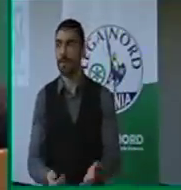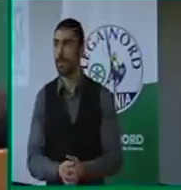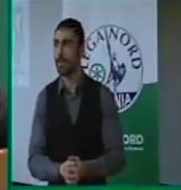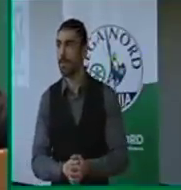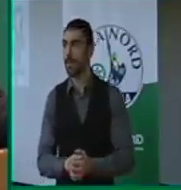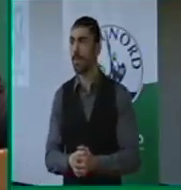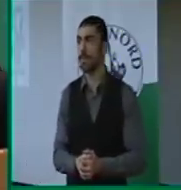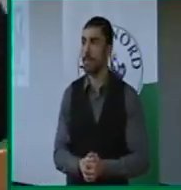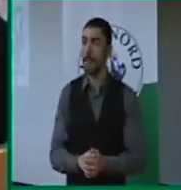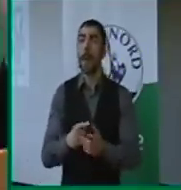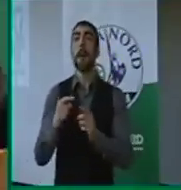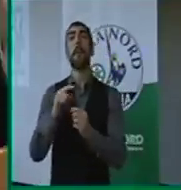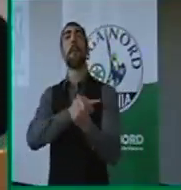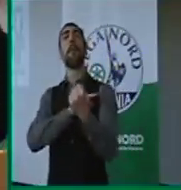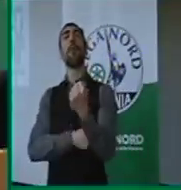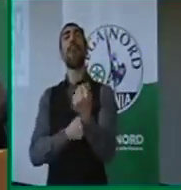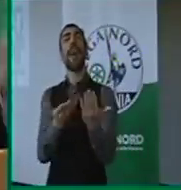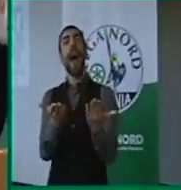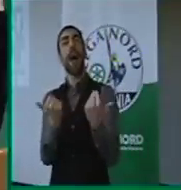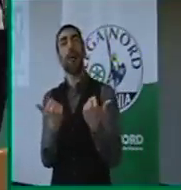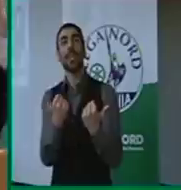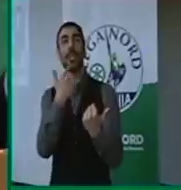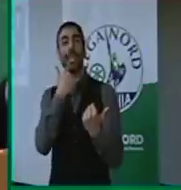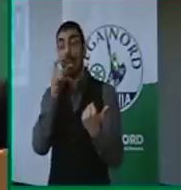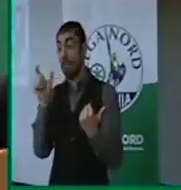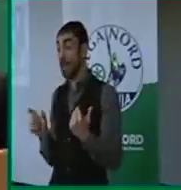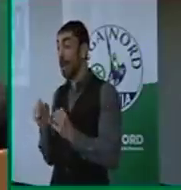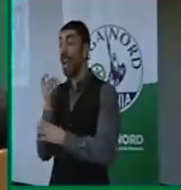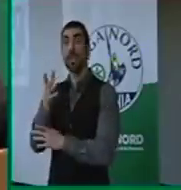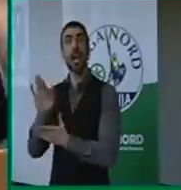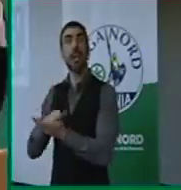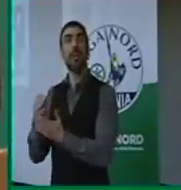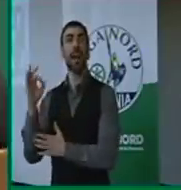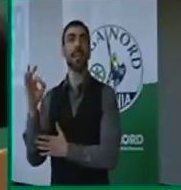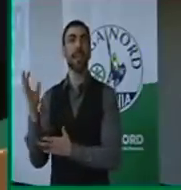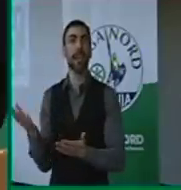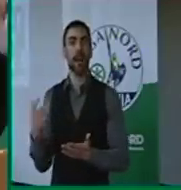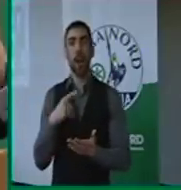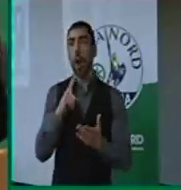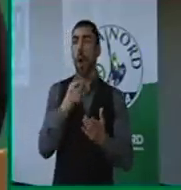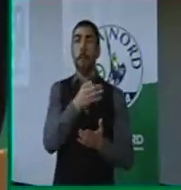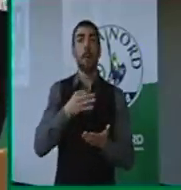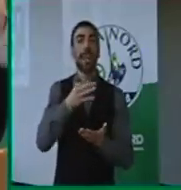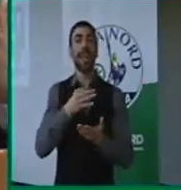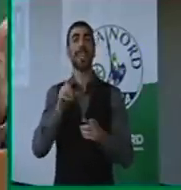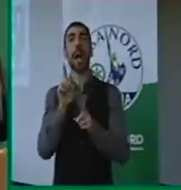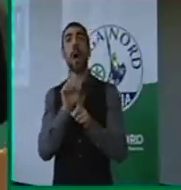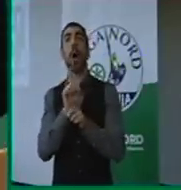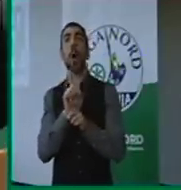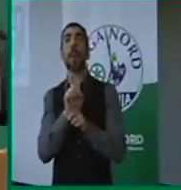nulla il potere d'acquisto di chi è licenziato è zero una moneta artificialmente